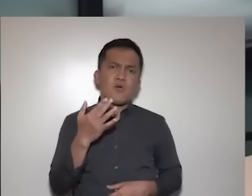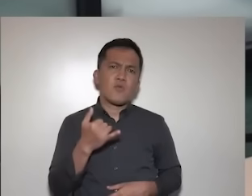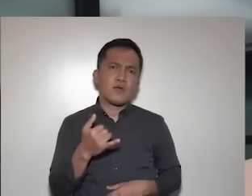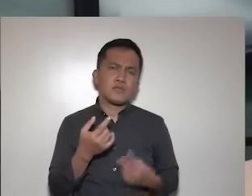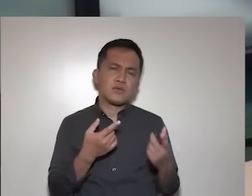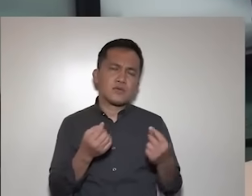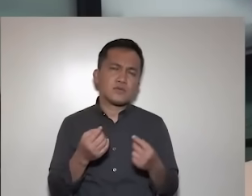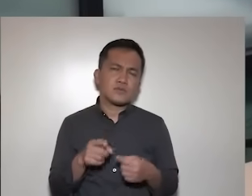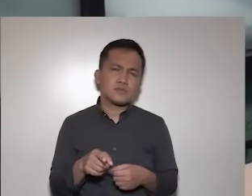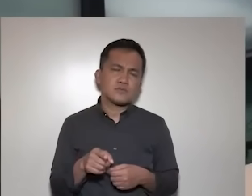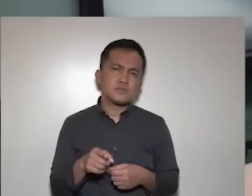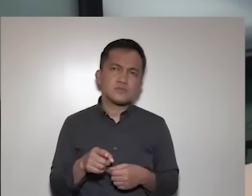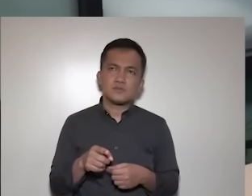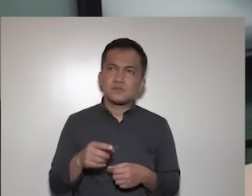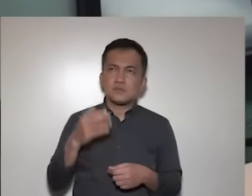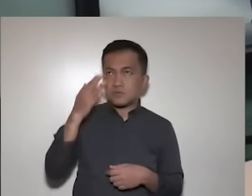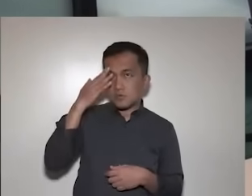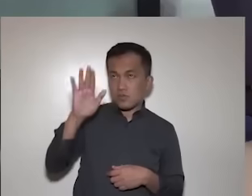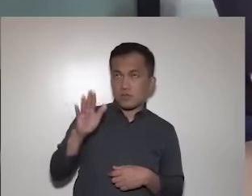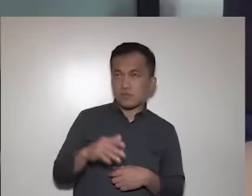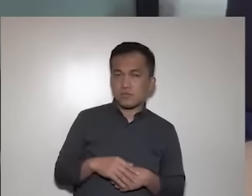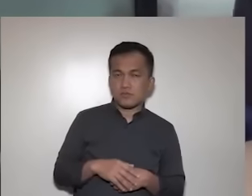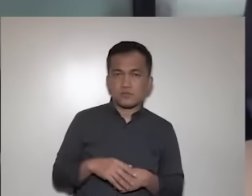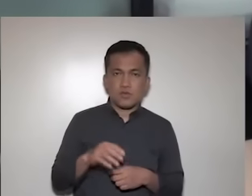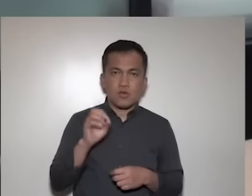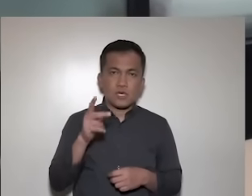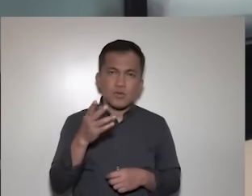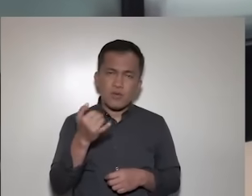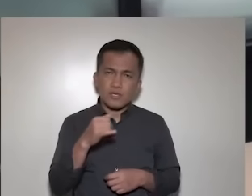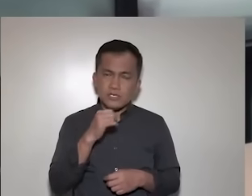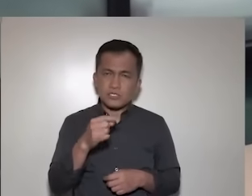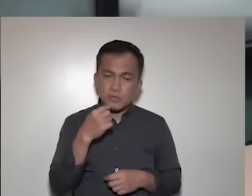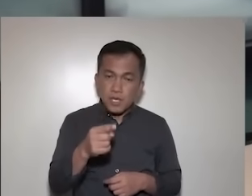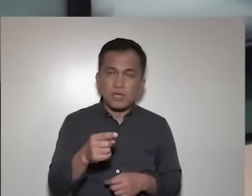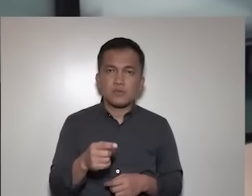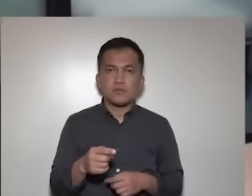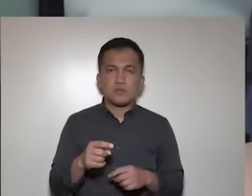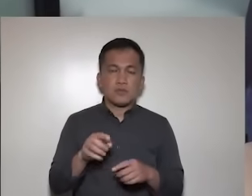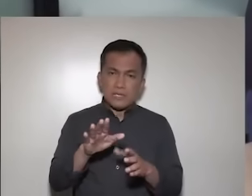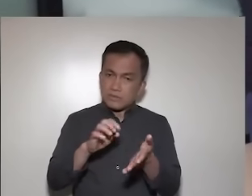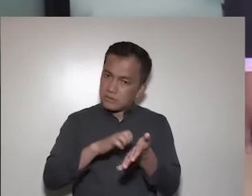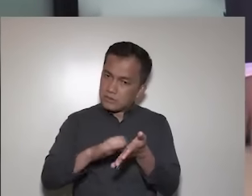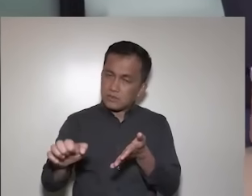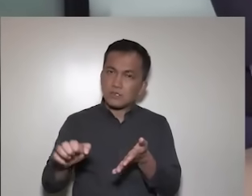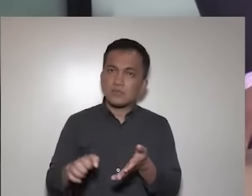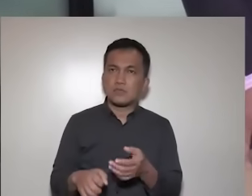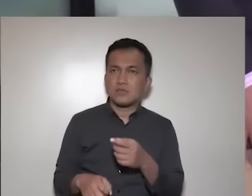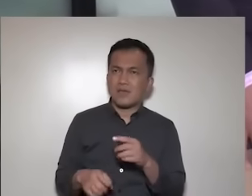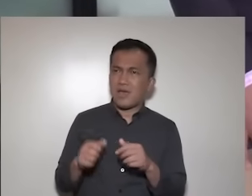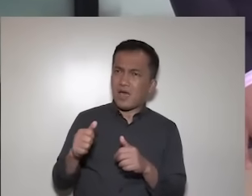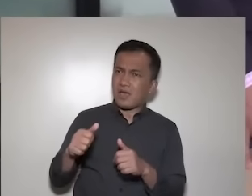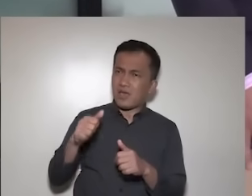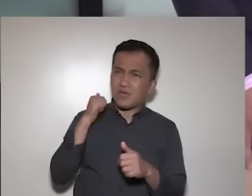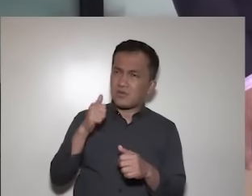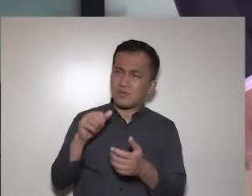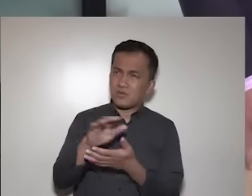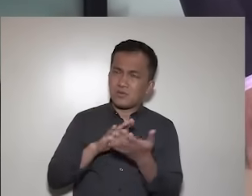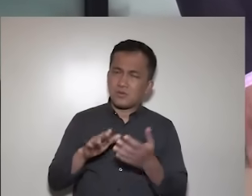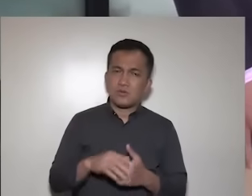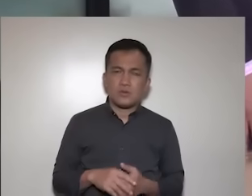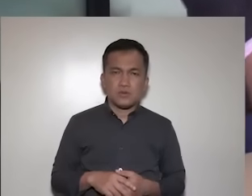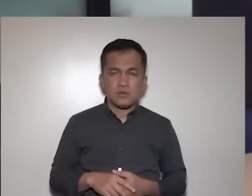nila gagawin yun? Hindi ko po alam, sir. Okay, bakit hindi mo sila sinabihan na pakidelete yan? Kasi ayaw ko talaga ng gulo,